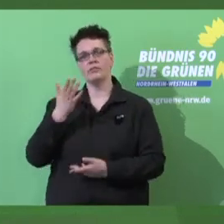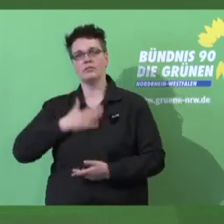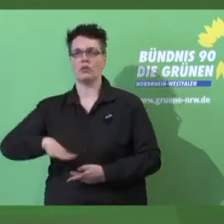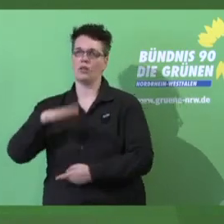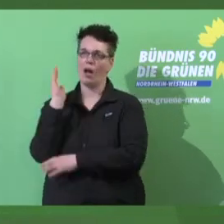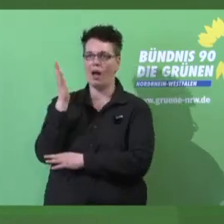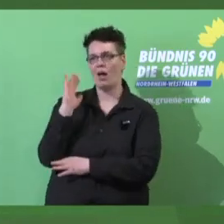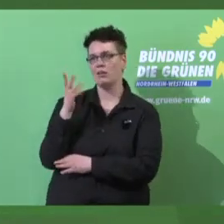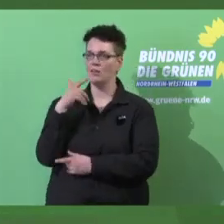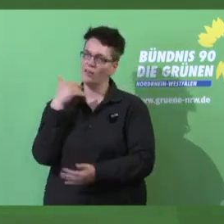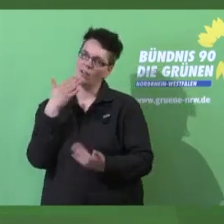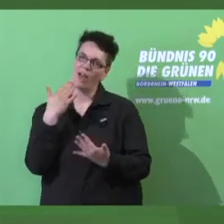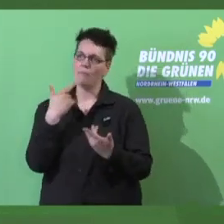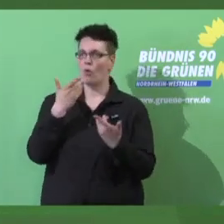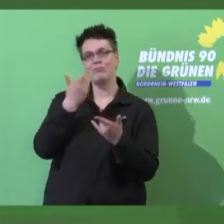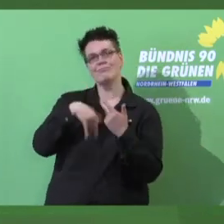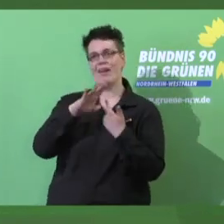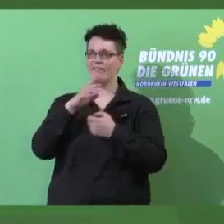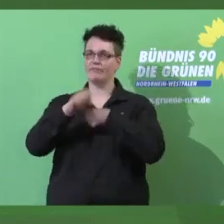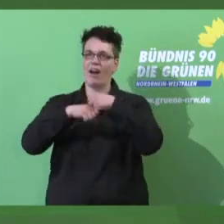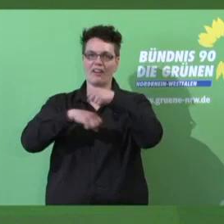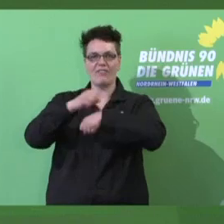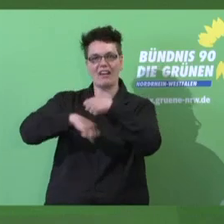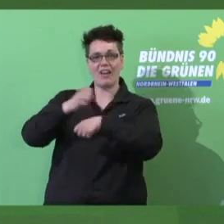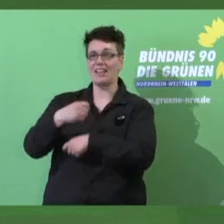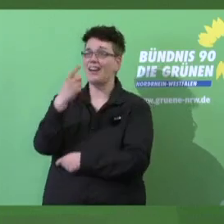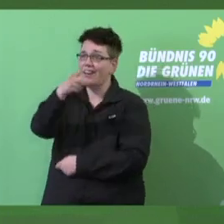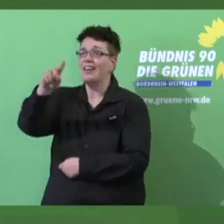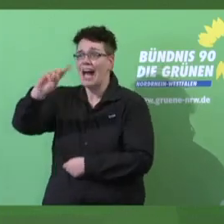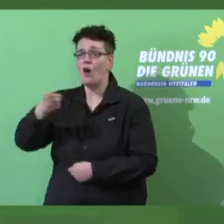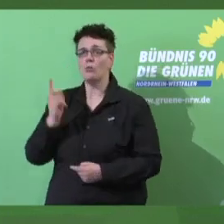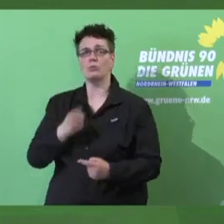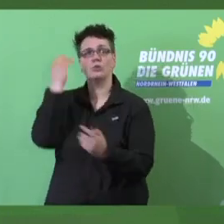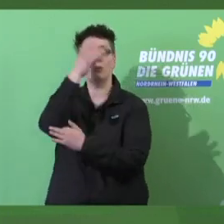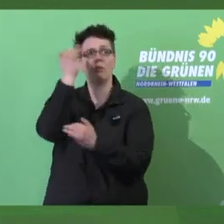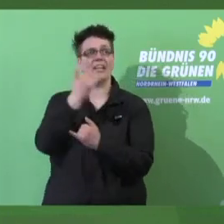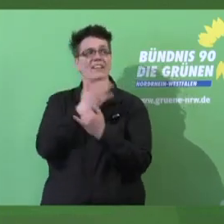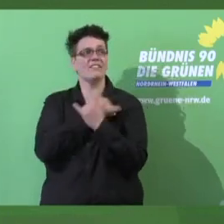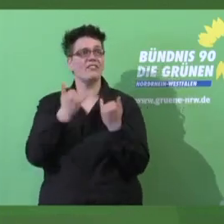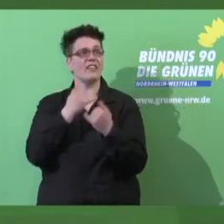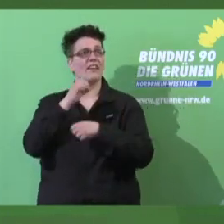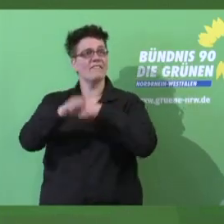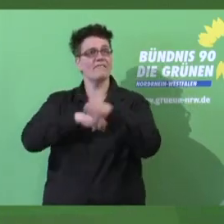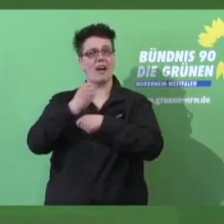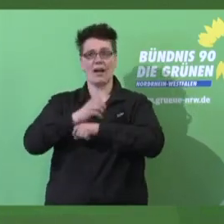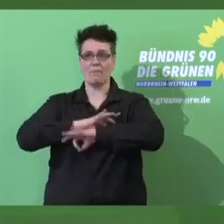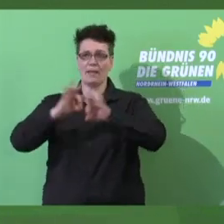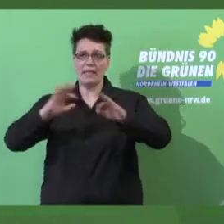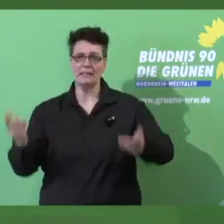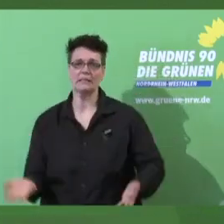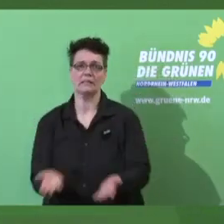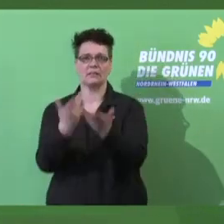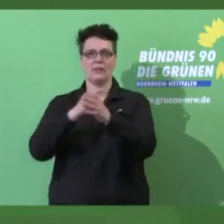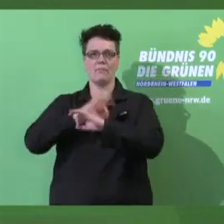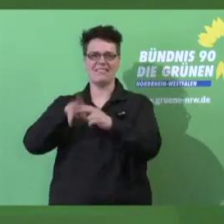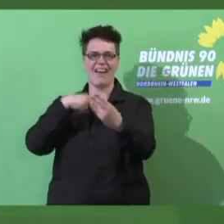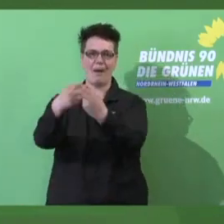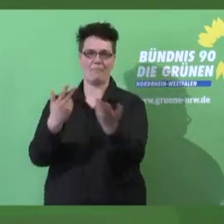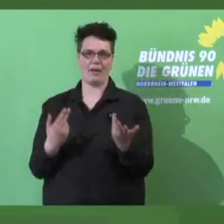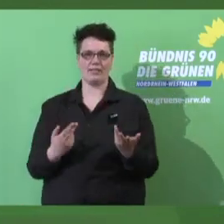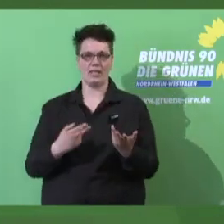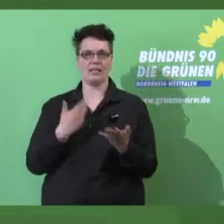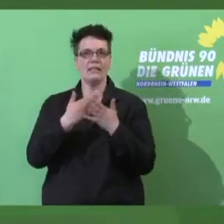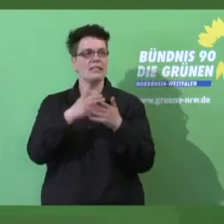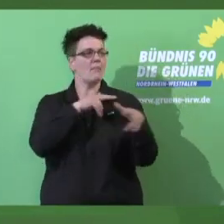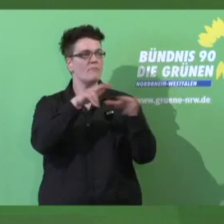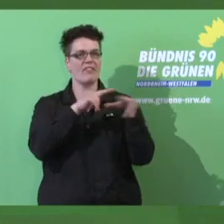dass man mehr Radverkehr hat, da müssen auch diese Parteien bereit sein, endlich die Schritte zu gehen, die Gelder zur Verfügung zu stellen und in der Verwaltung die Anweisung zu